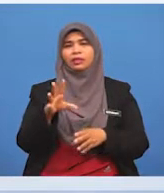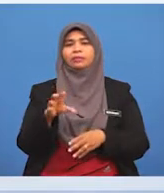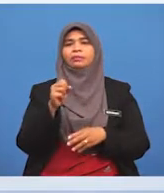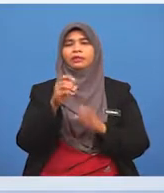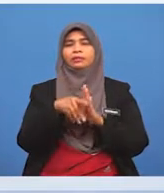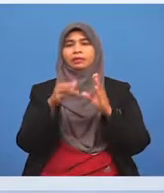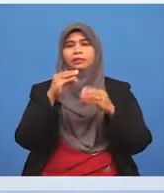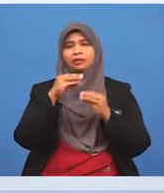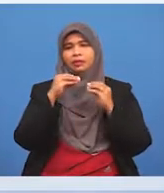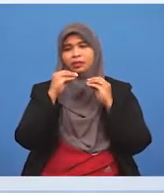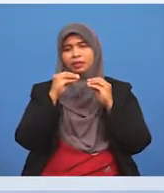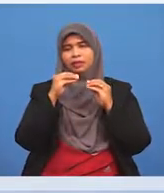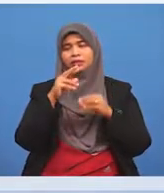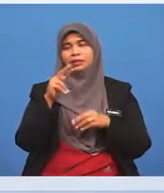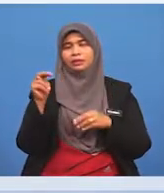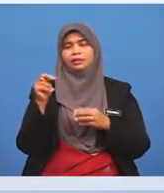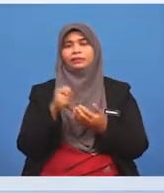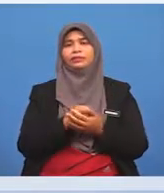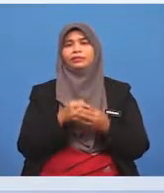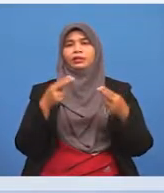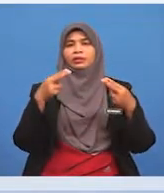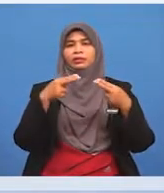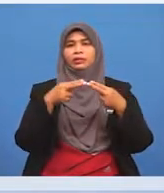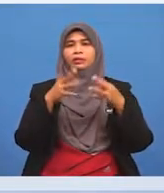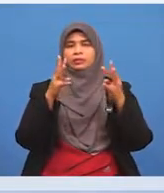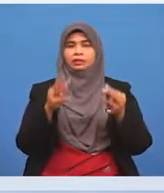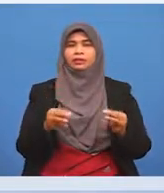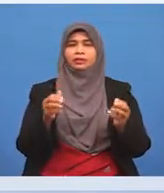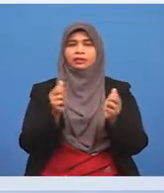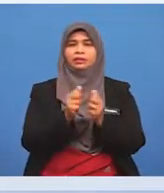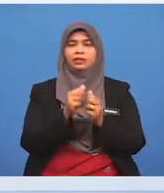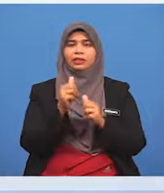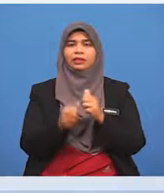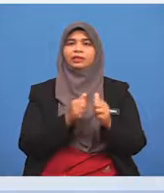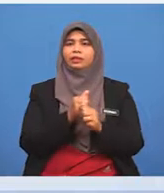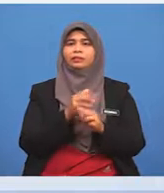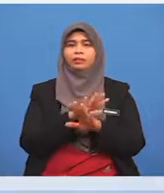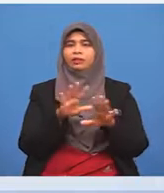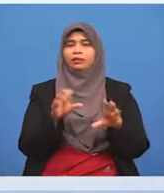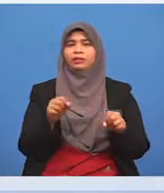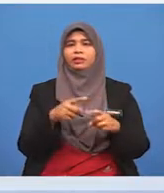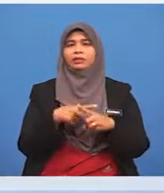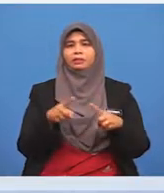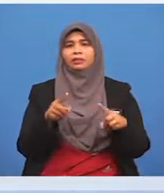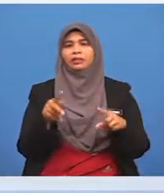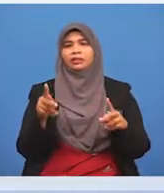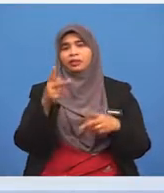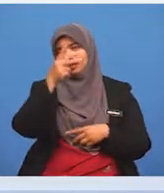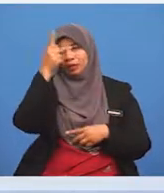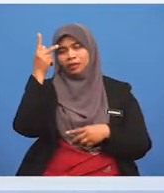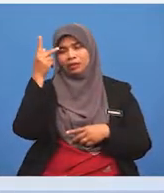dapat dipisah kerana unsur-unsur di dalamnya saling berhubung di antara satu sama